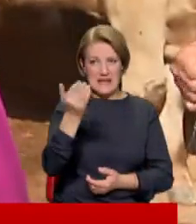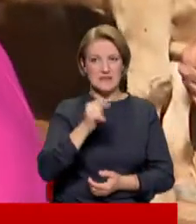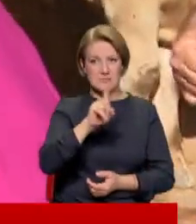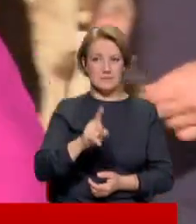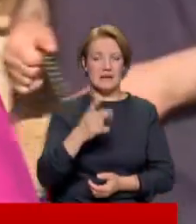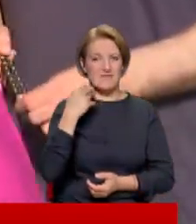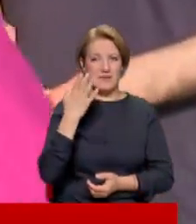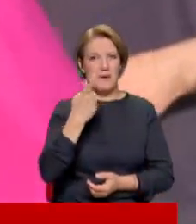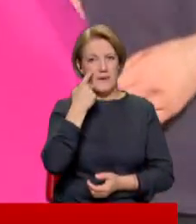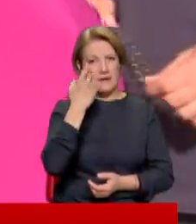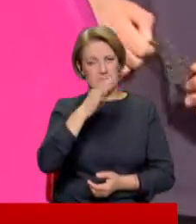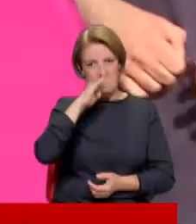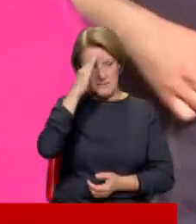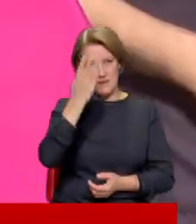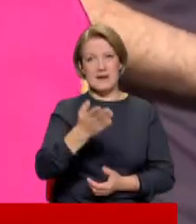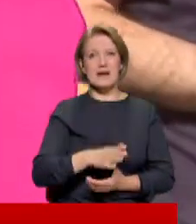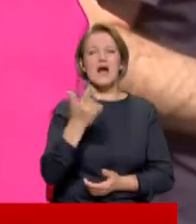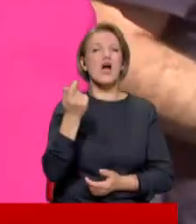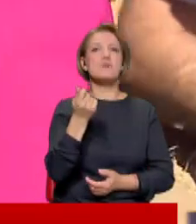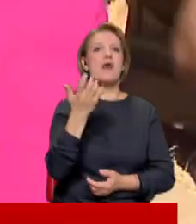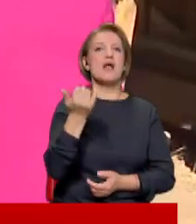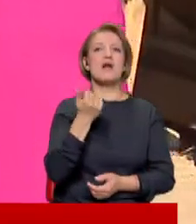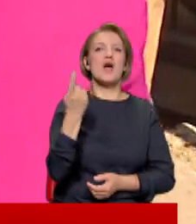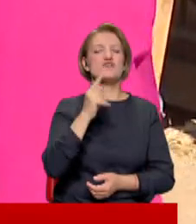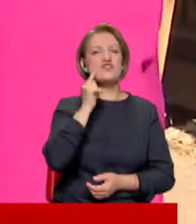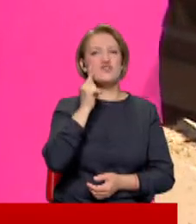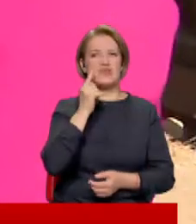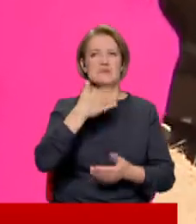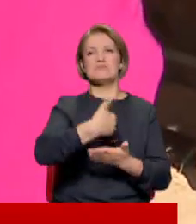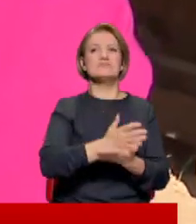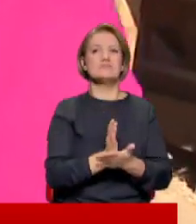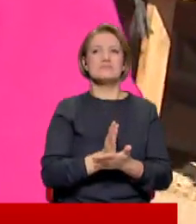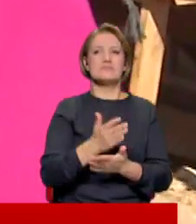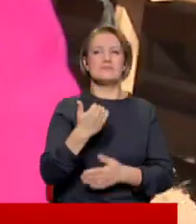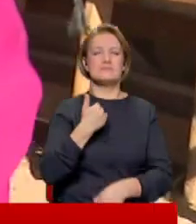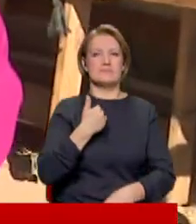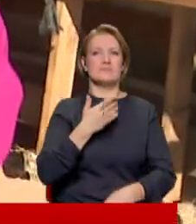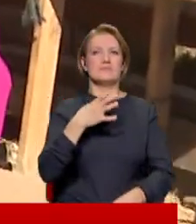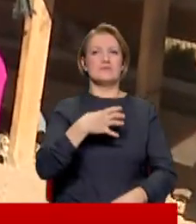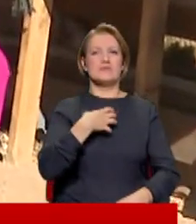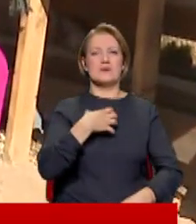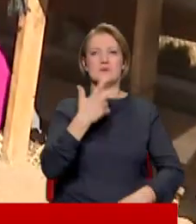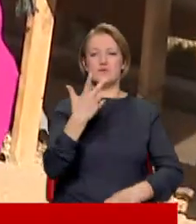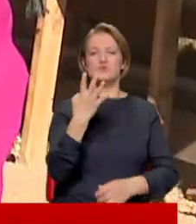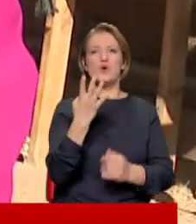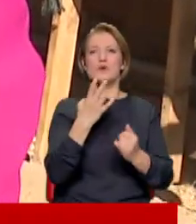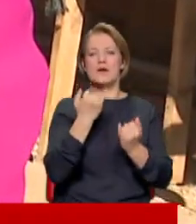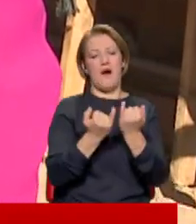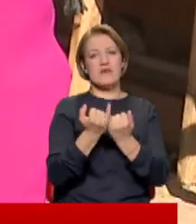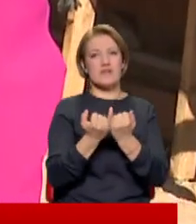efendim? Hayırlı bayramlar. Kaç paraya, kaç kişi hisseye girdiniz? Ya biz devamlı kendimiz 3-4 kardeş